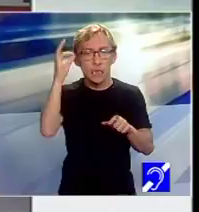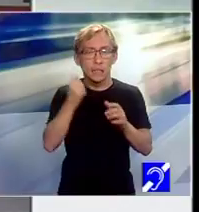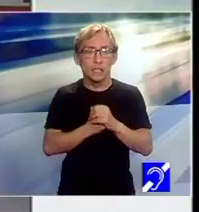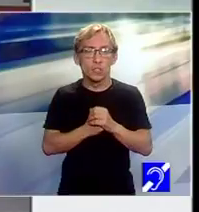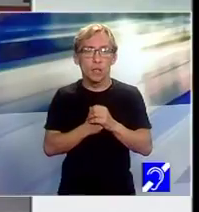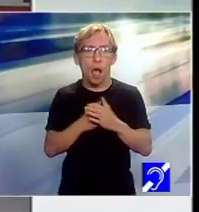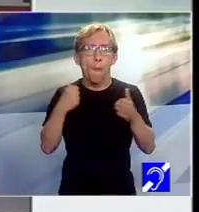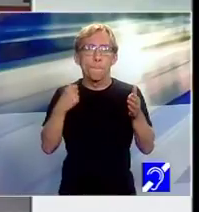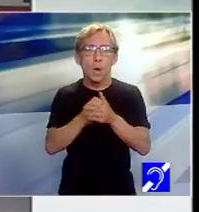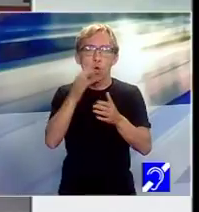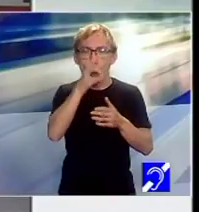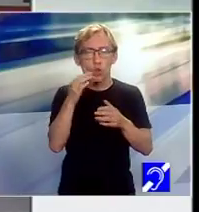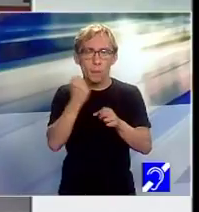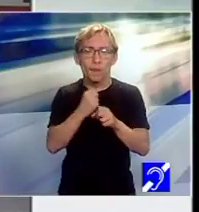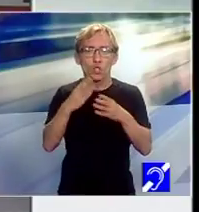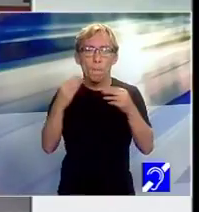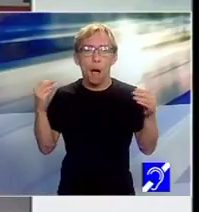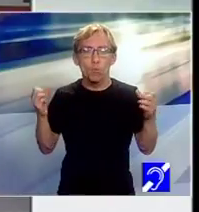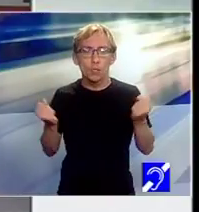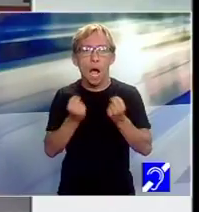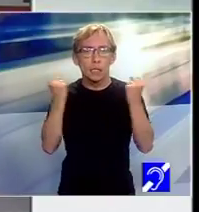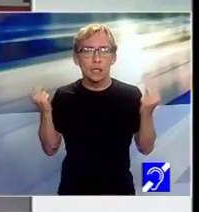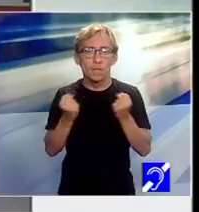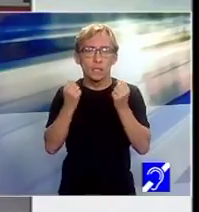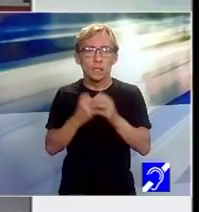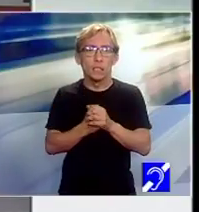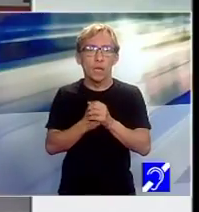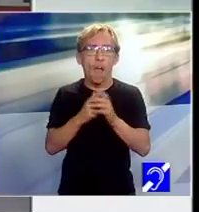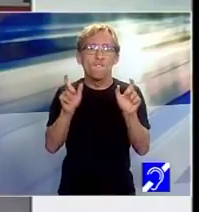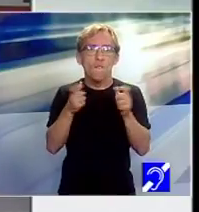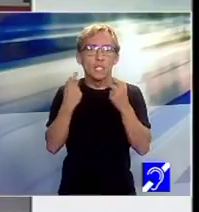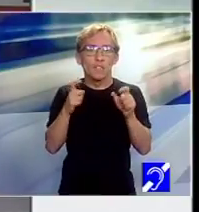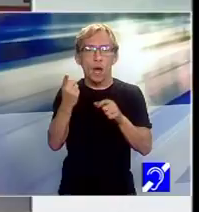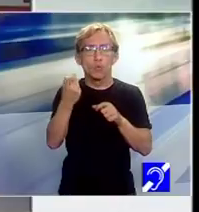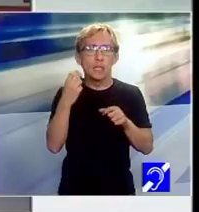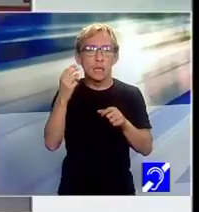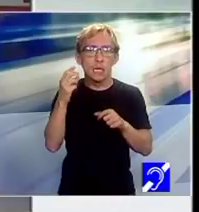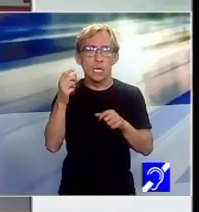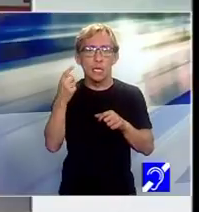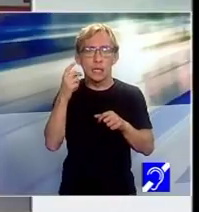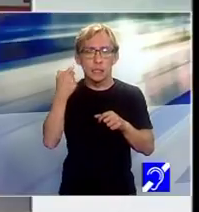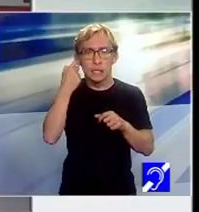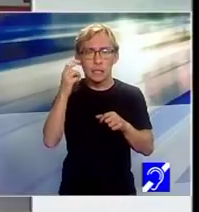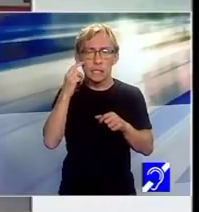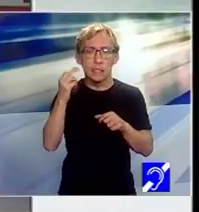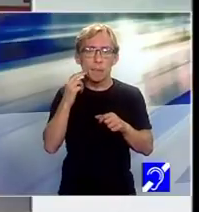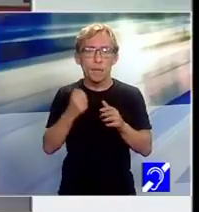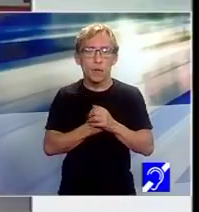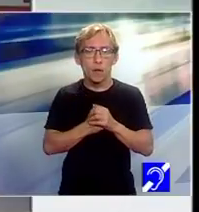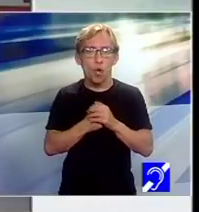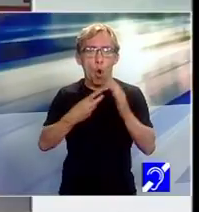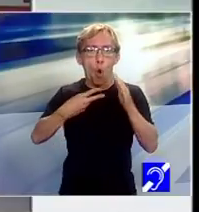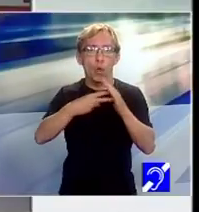serie întreagă de activități. Suntem invitați în festivalul de la Sibiu, festivalul de liric de la Sibiu, organizat